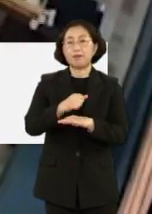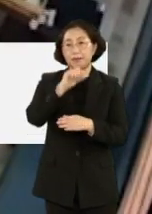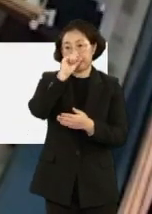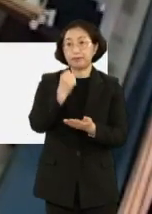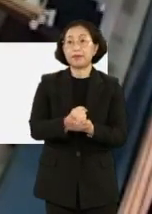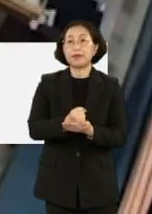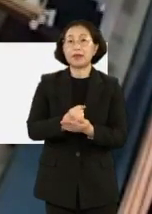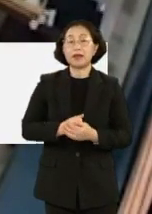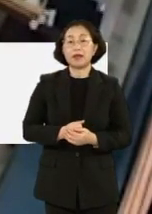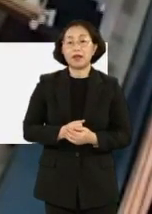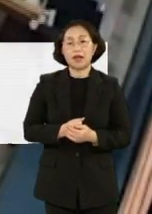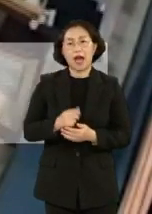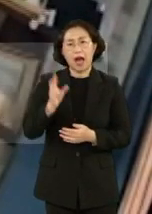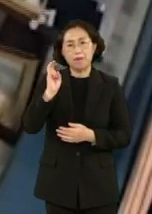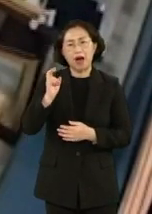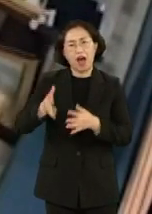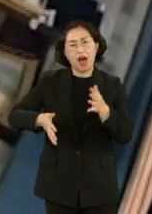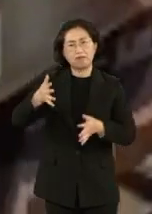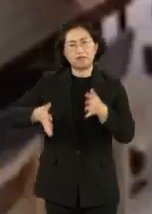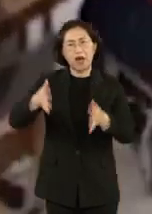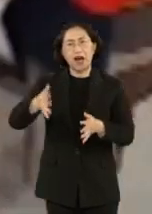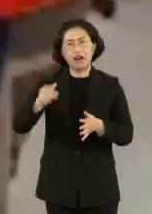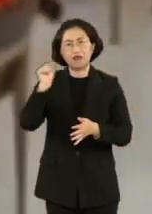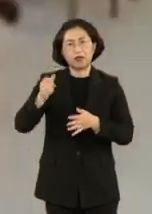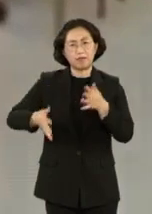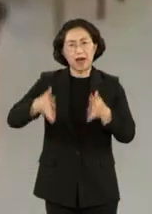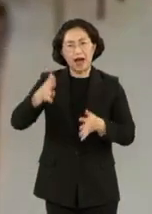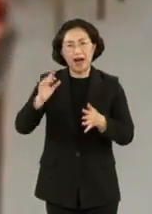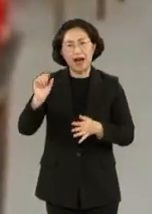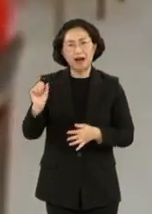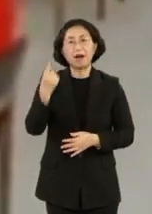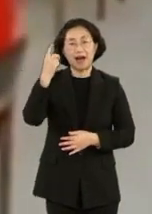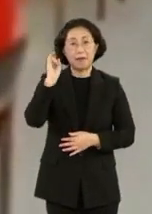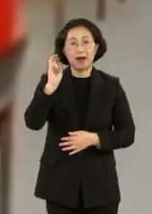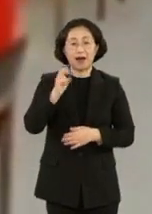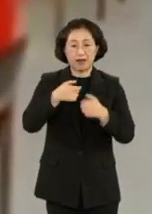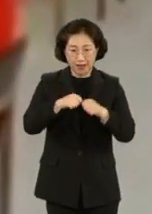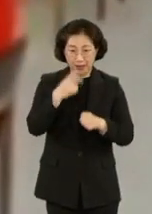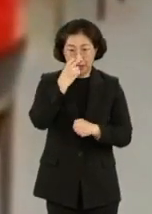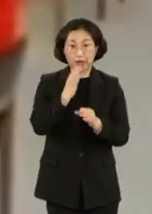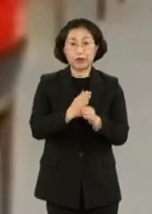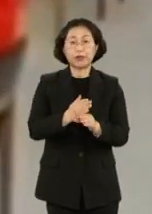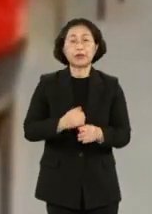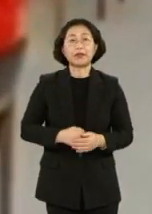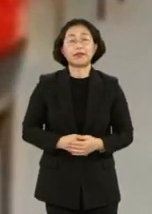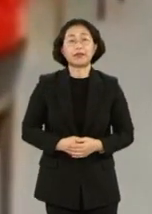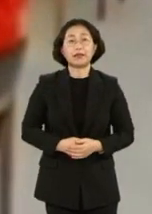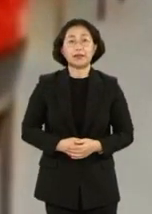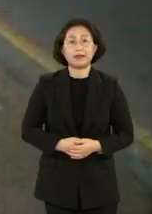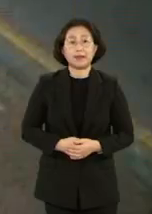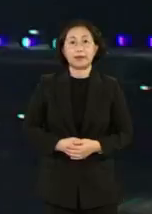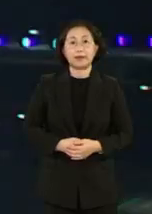검출되지 않았다며 운전 미숙으로 사고를 낸 것으로 보고 정확한 경위를 조사하고 있습니다.